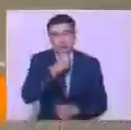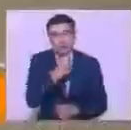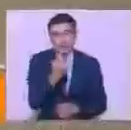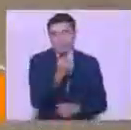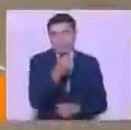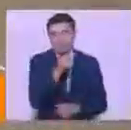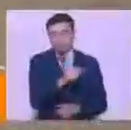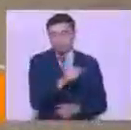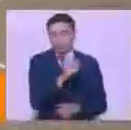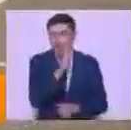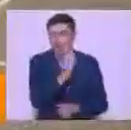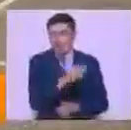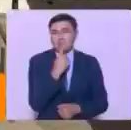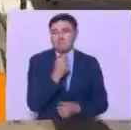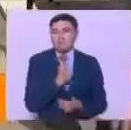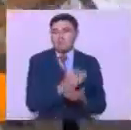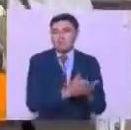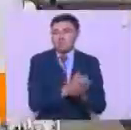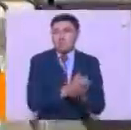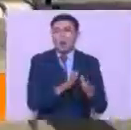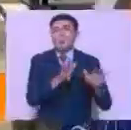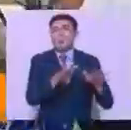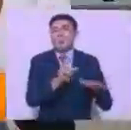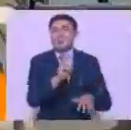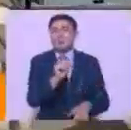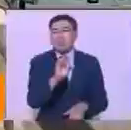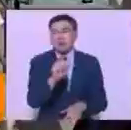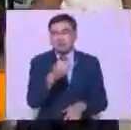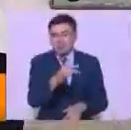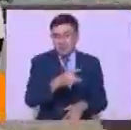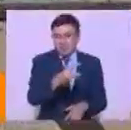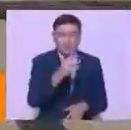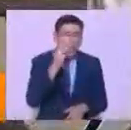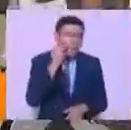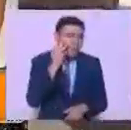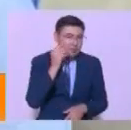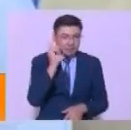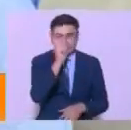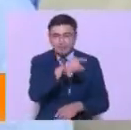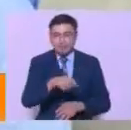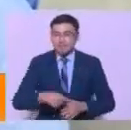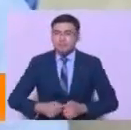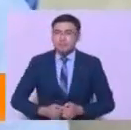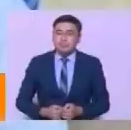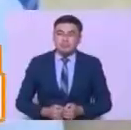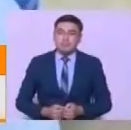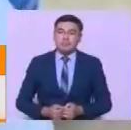сын майора Мунала Ерназарова, будет проходить службу в Карасайском районе Алматинской области.